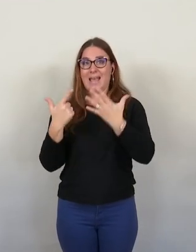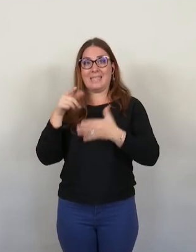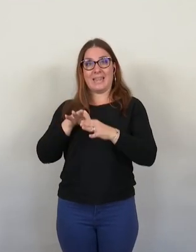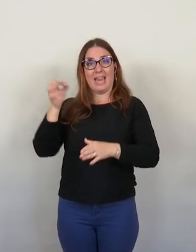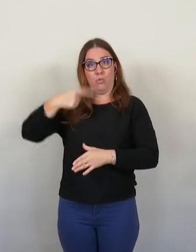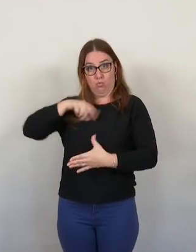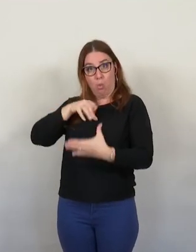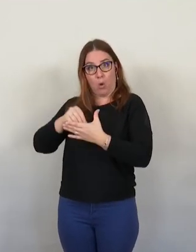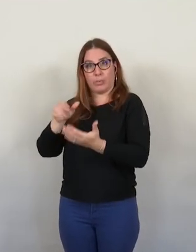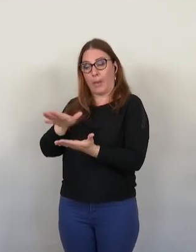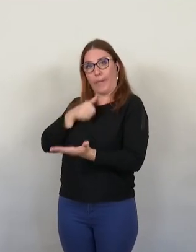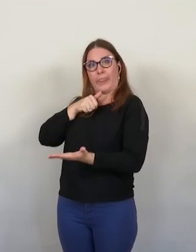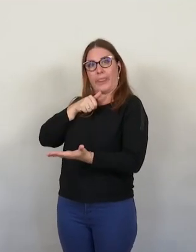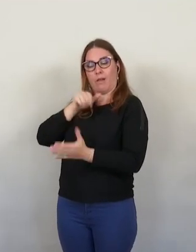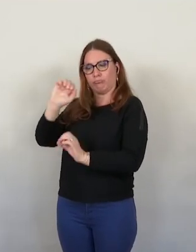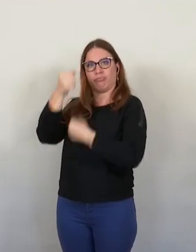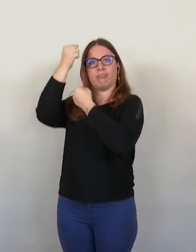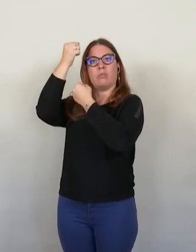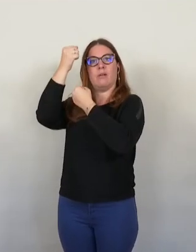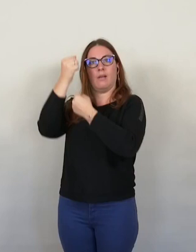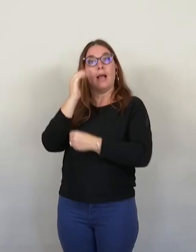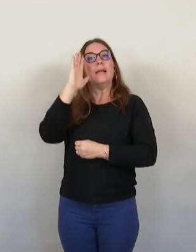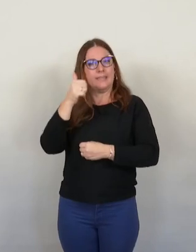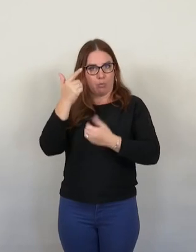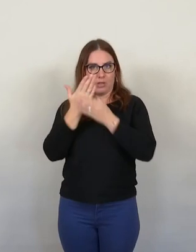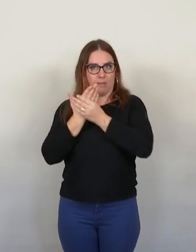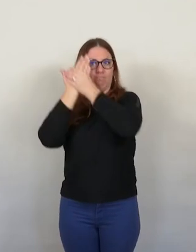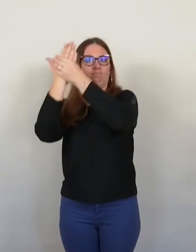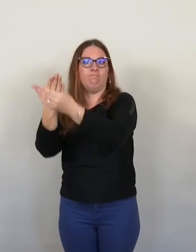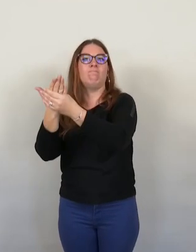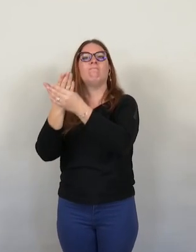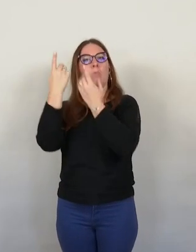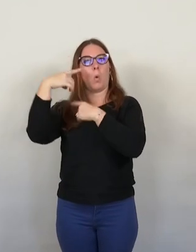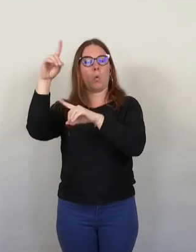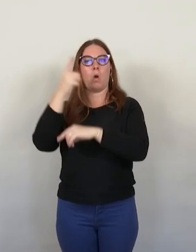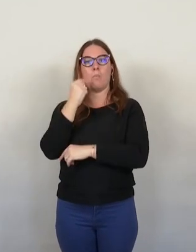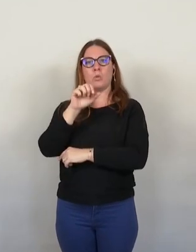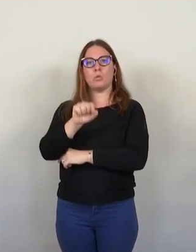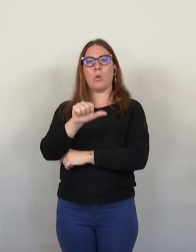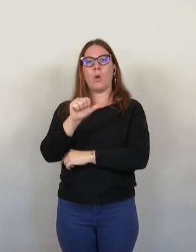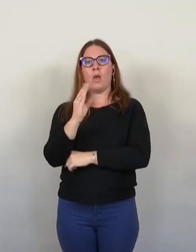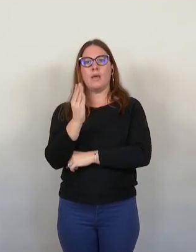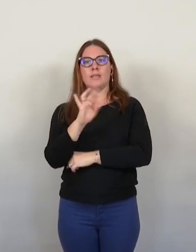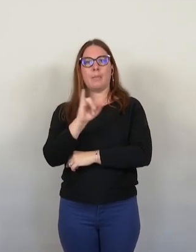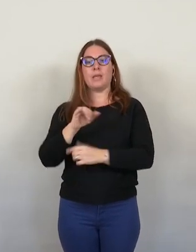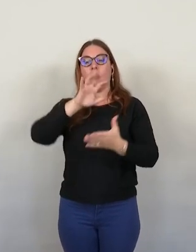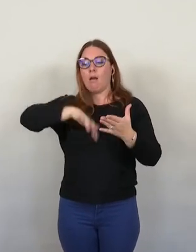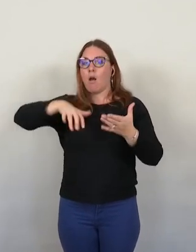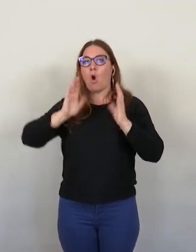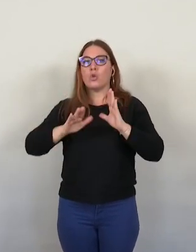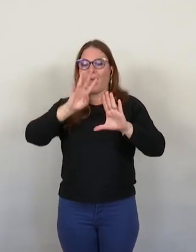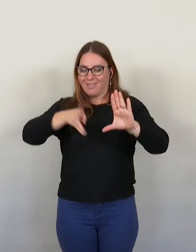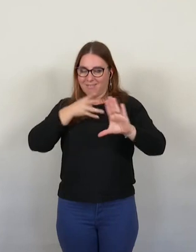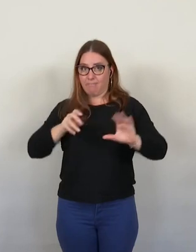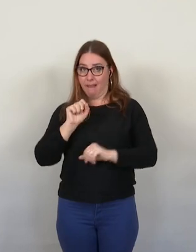sommes et c'est pour cette exclusion qu'un recours a été déposé par Hakim Sabri lequel recours figure dans ce rang du acte que